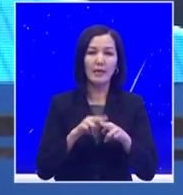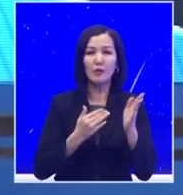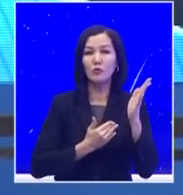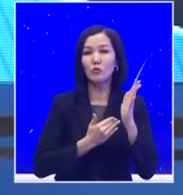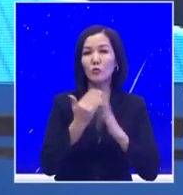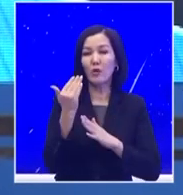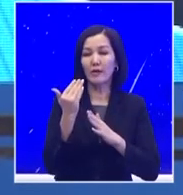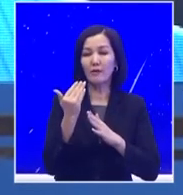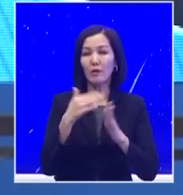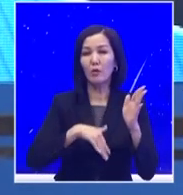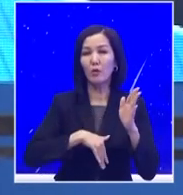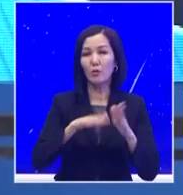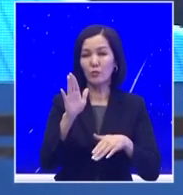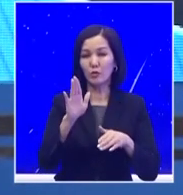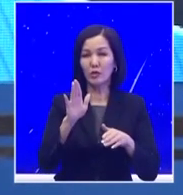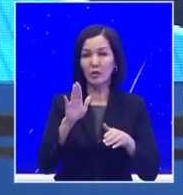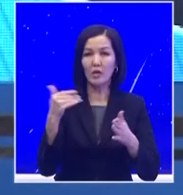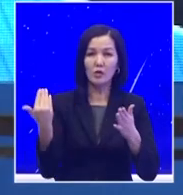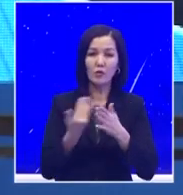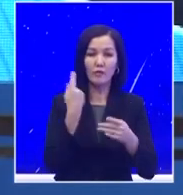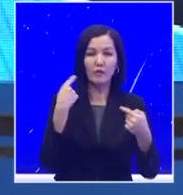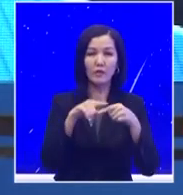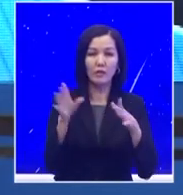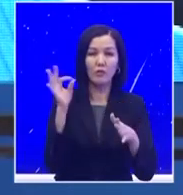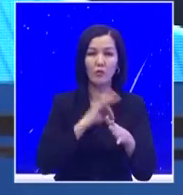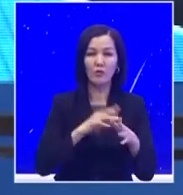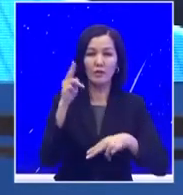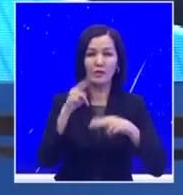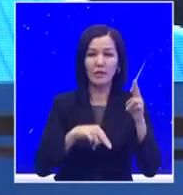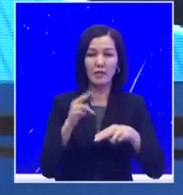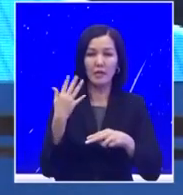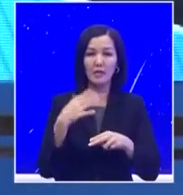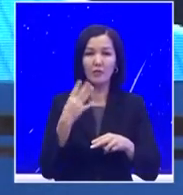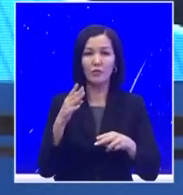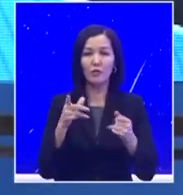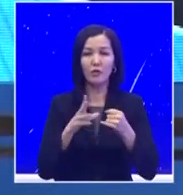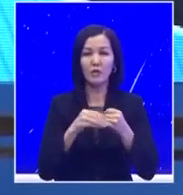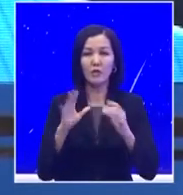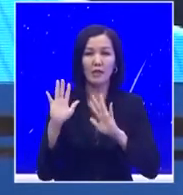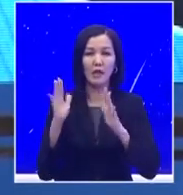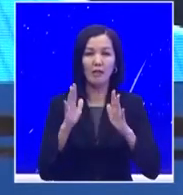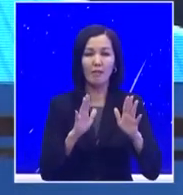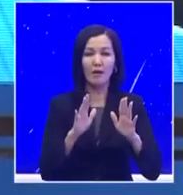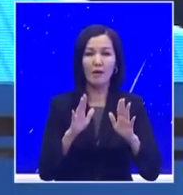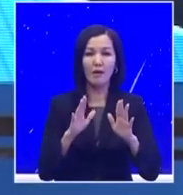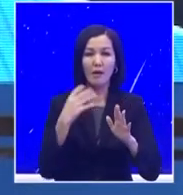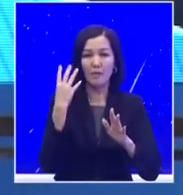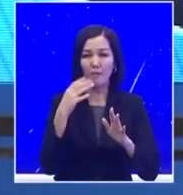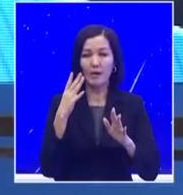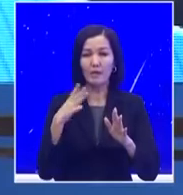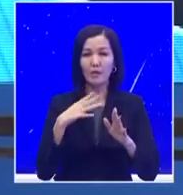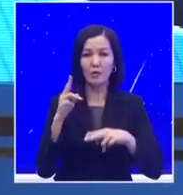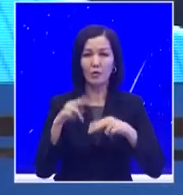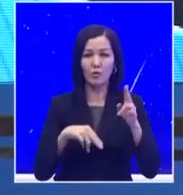жоғарғы деңгейдегі соңғы технологияны қолдана отырып салынған 54 гектар алма бақтың құрылысы. Ол да